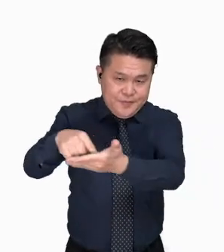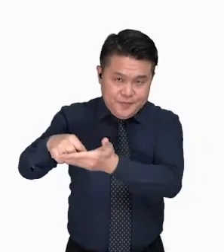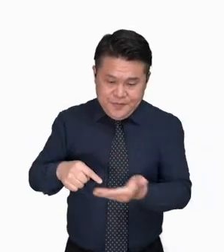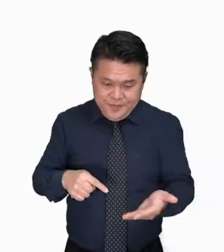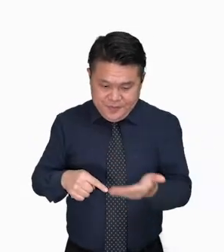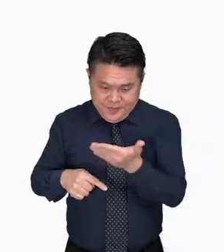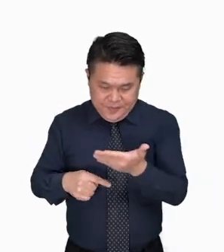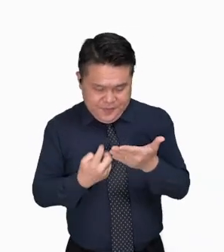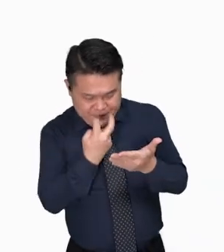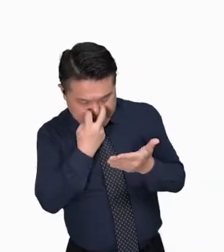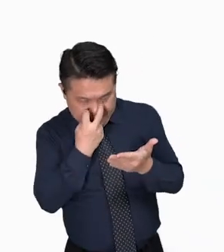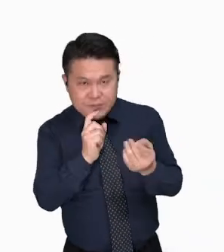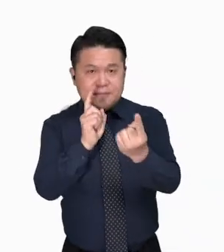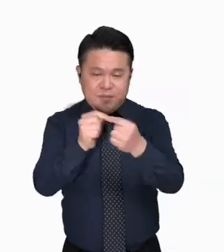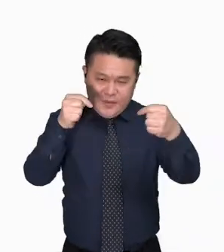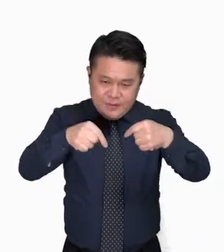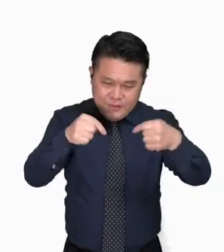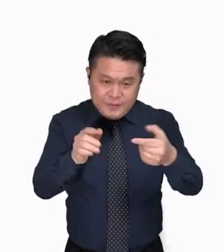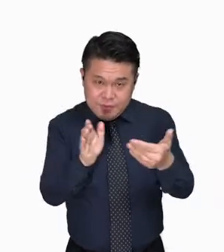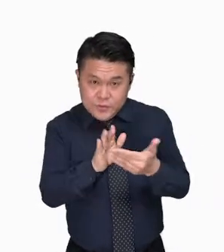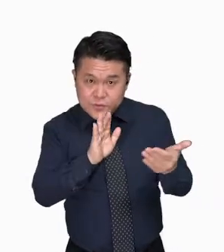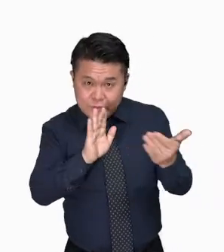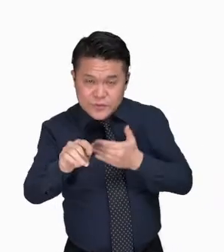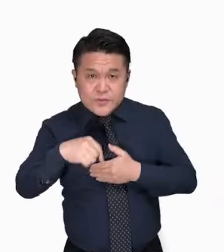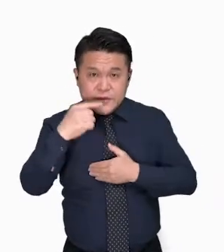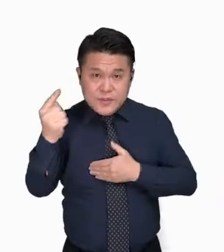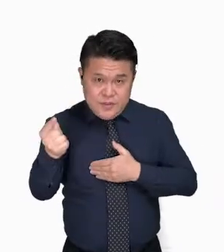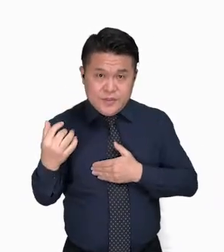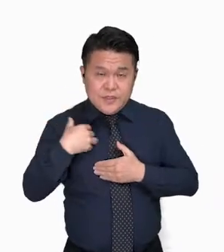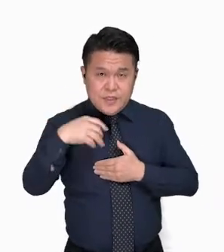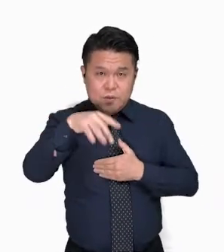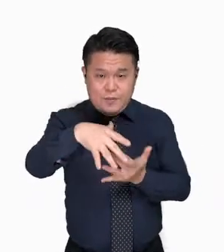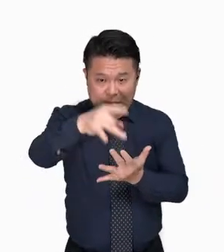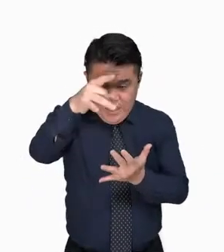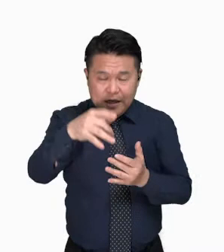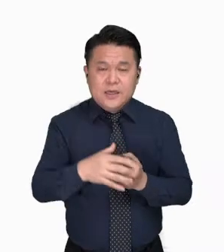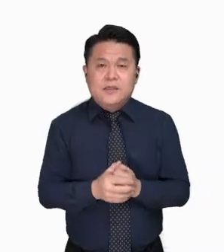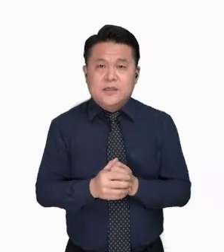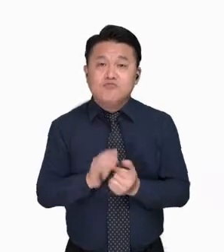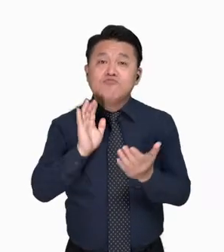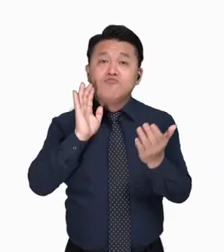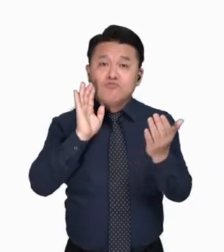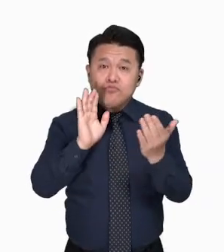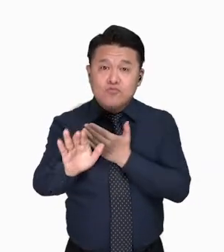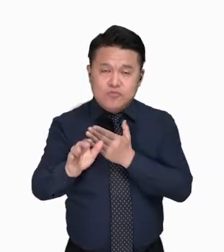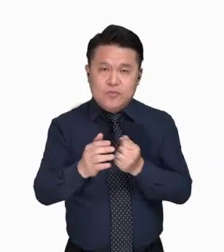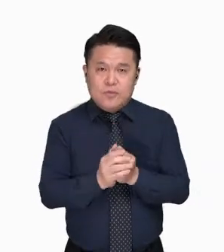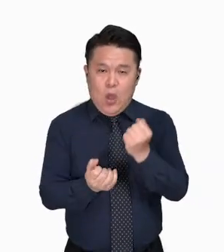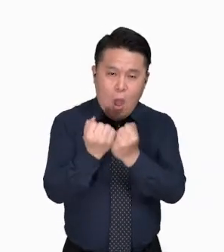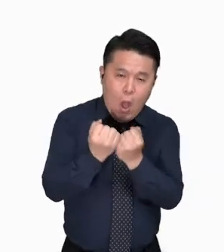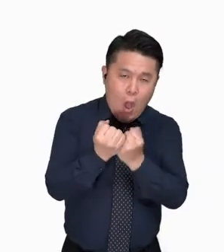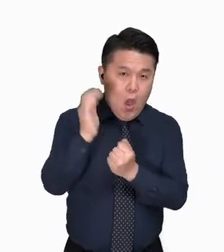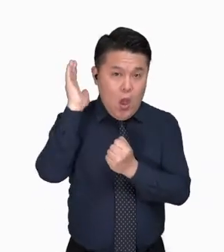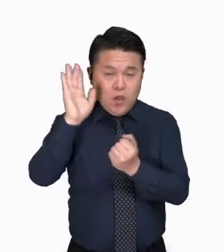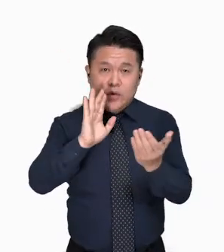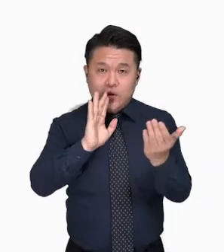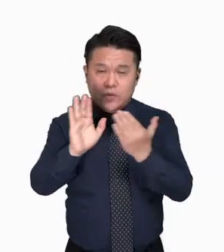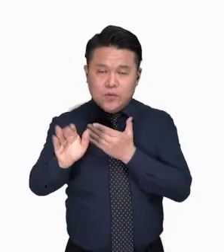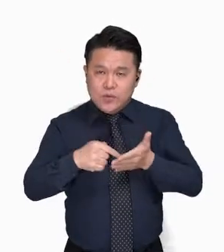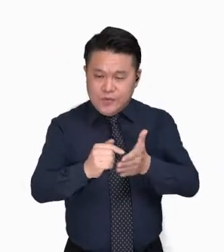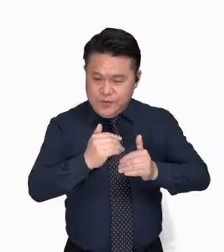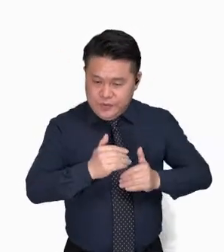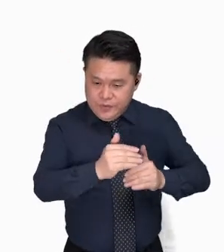다음으로 서류 심사와 면접 심사를 거쳐 사업 수행기관을 선정합니다. 이후 오리엔테이션을 통해 사업